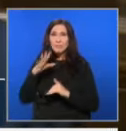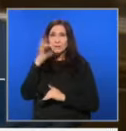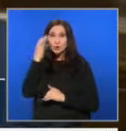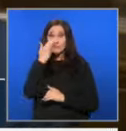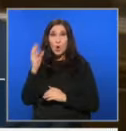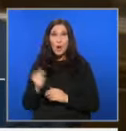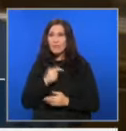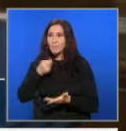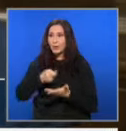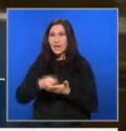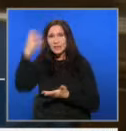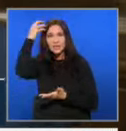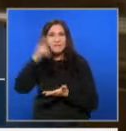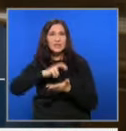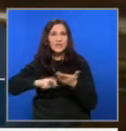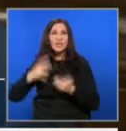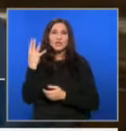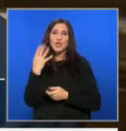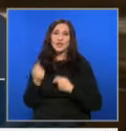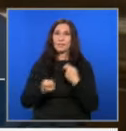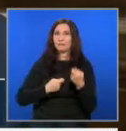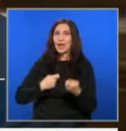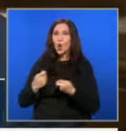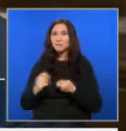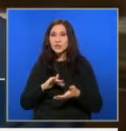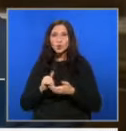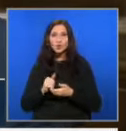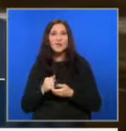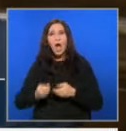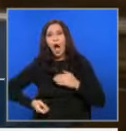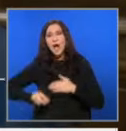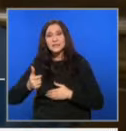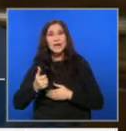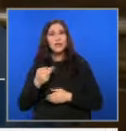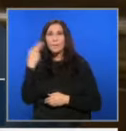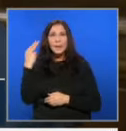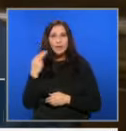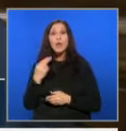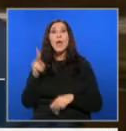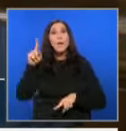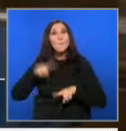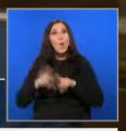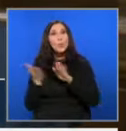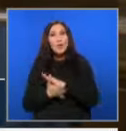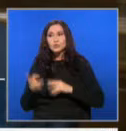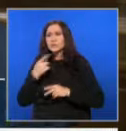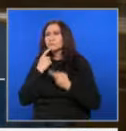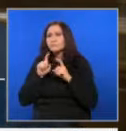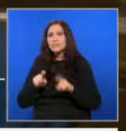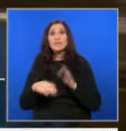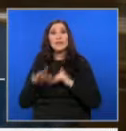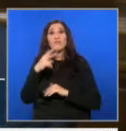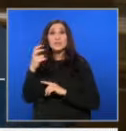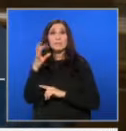такси с 4 търговски дружества хазартни оператори. По делото са разпитани над 250 свидетели, обвинителните акти е